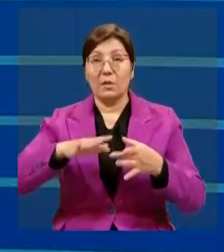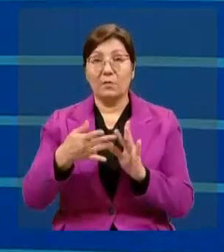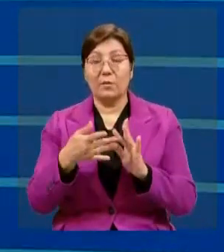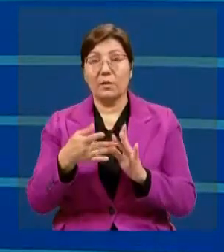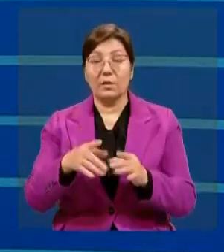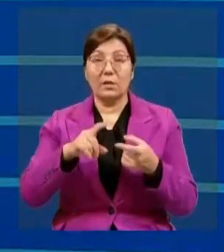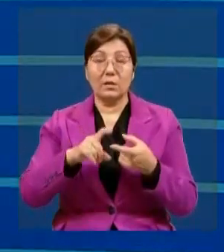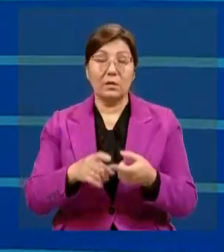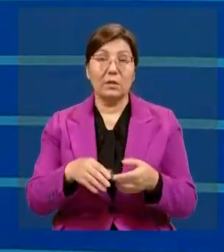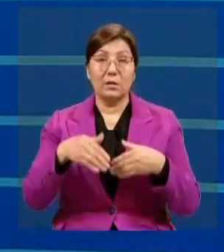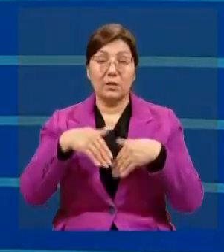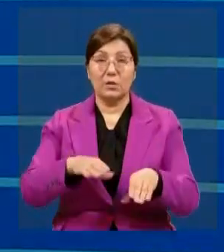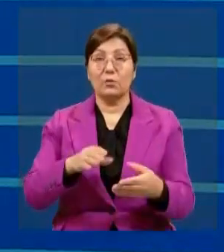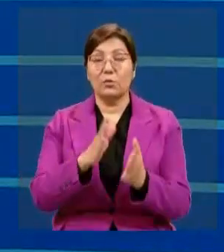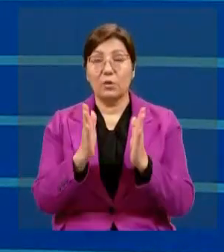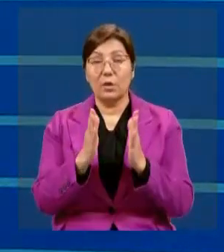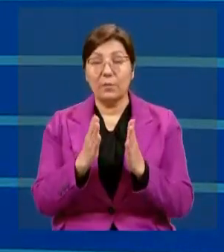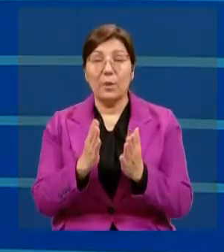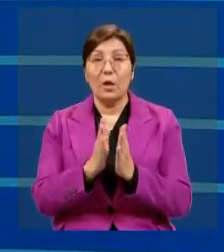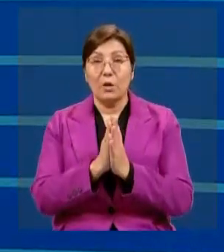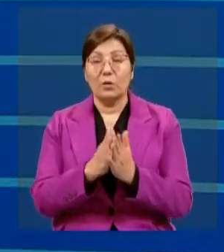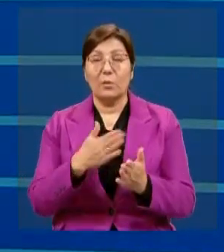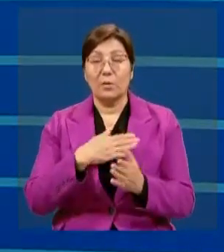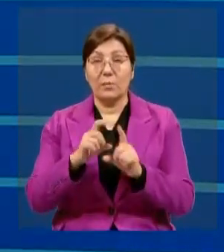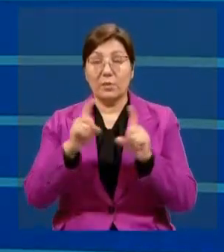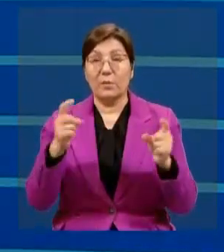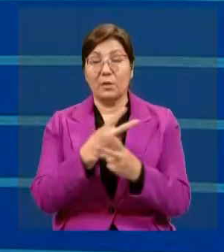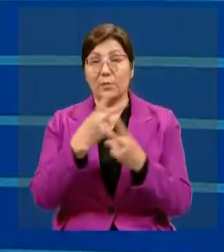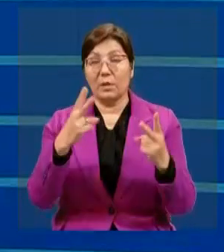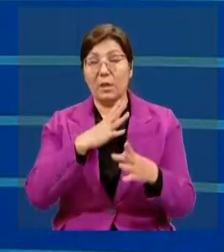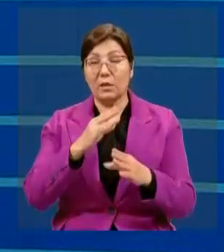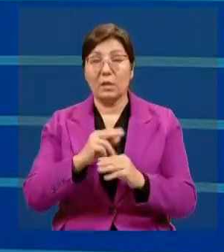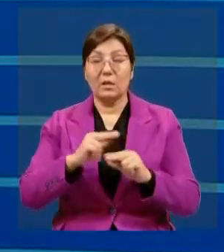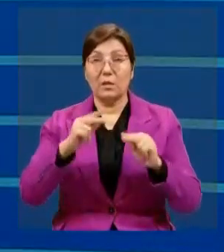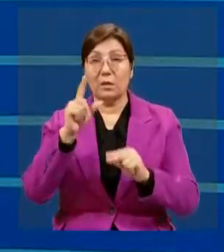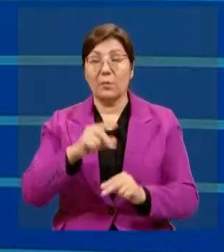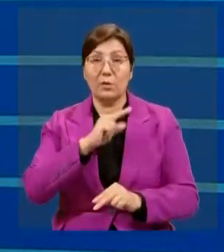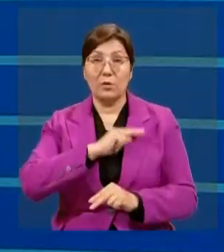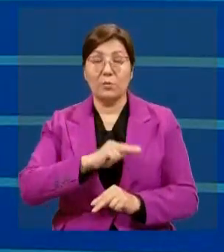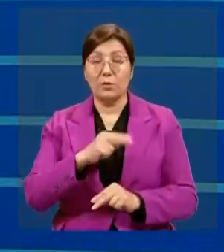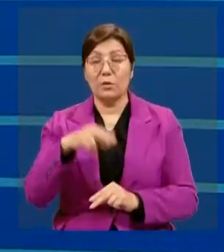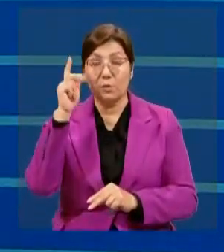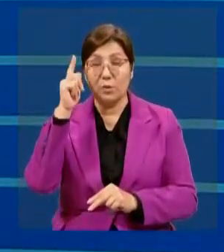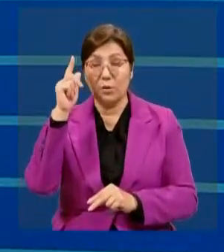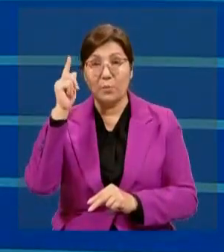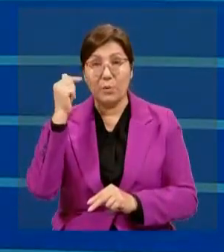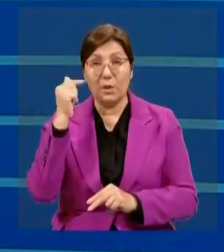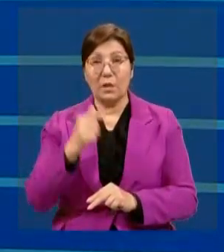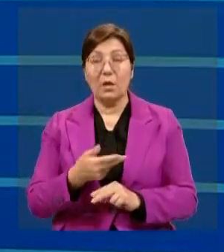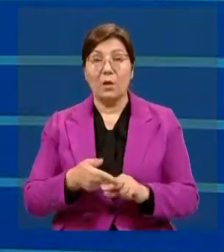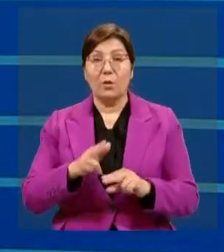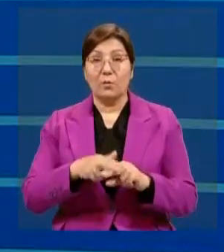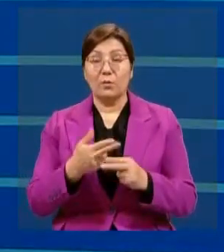мәселесін шешуді біз сұраймыз. Неге? Себебі біз мектептерді аралап шықтық, мұғалімдер жұмыс істеуге үйренді. Енді біз